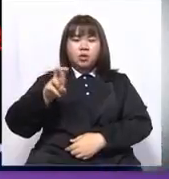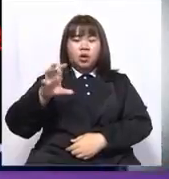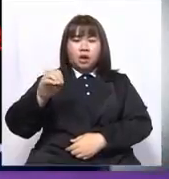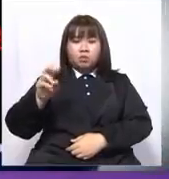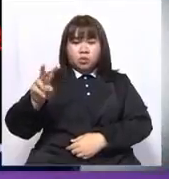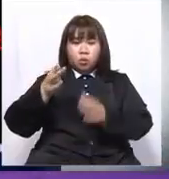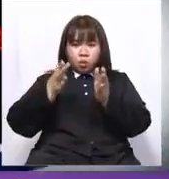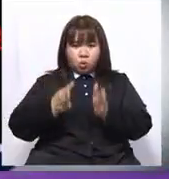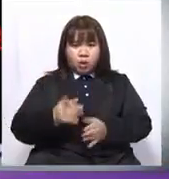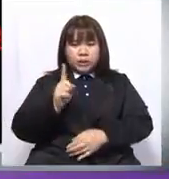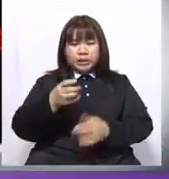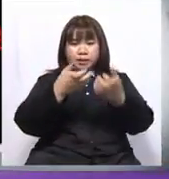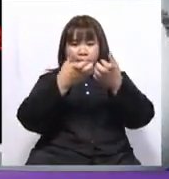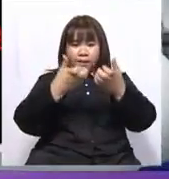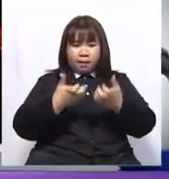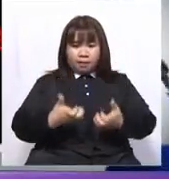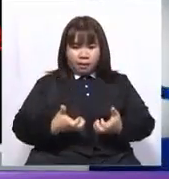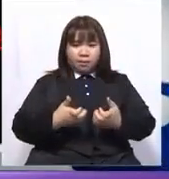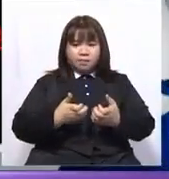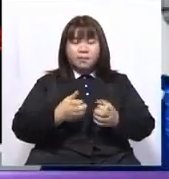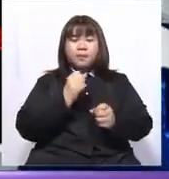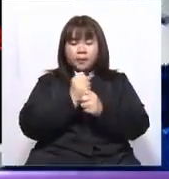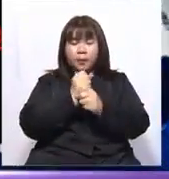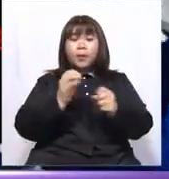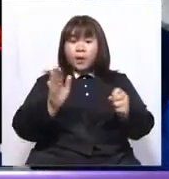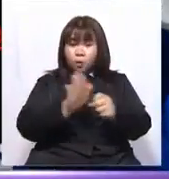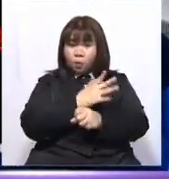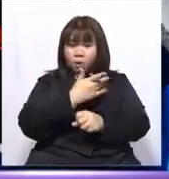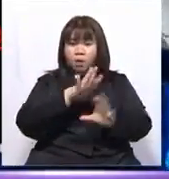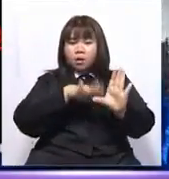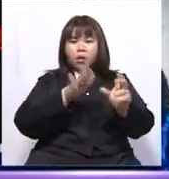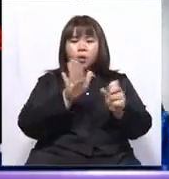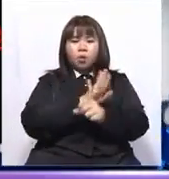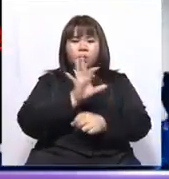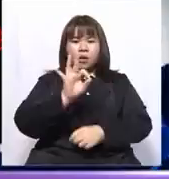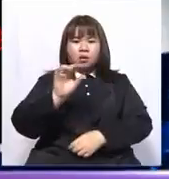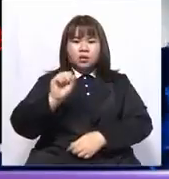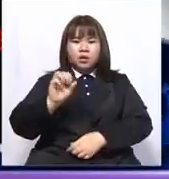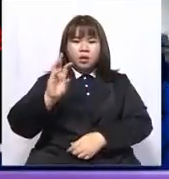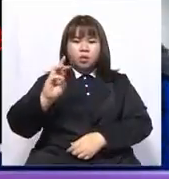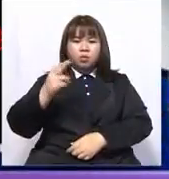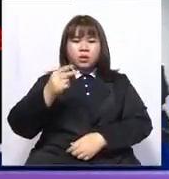1,379,252 คนถ้าแยกประเภทเป็นการดำเนินการครบทุกขั้นตอนเนี่ยจำนวน